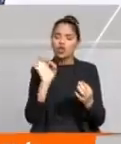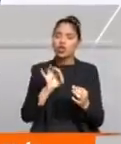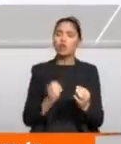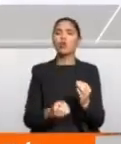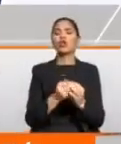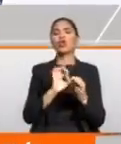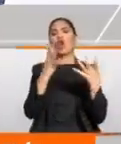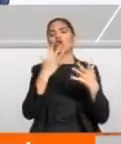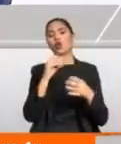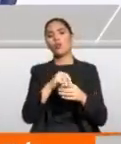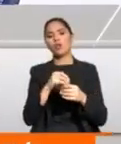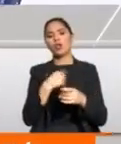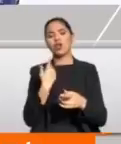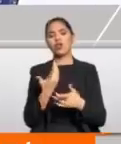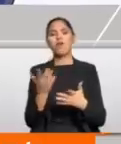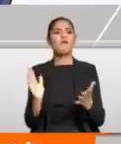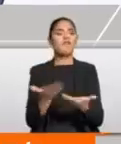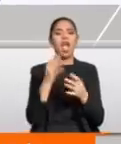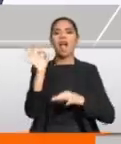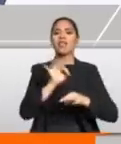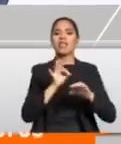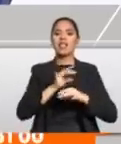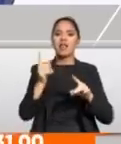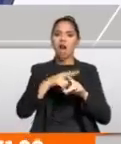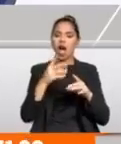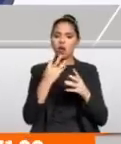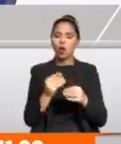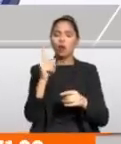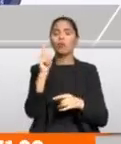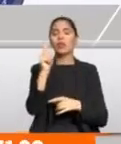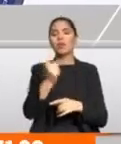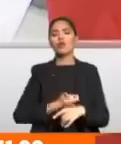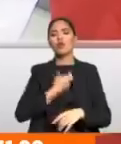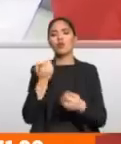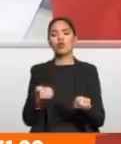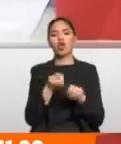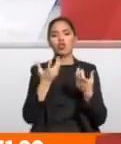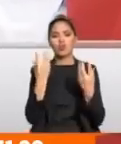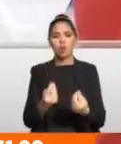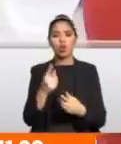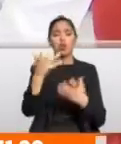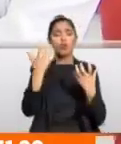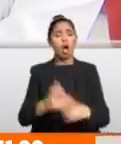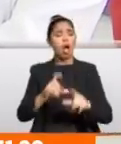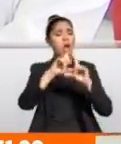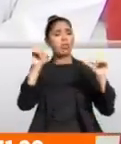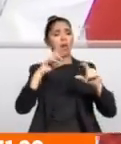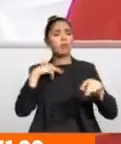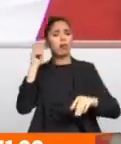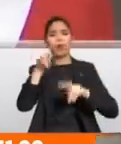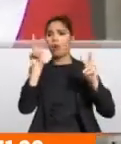koymak açısından veya tedavi açısından bir umut verici bir çalışma oldu. Çok ağır tablolarla